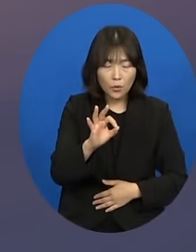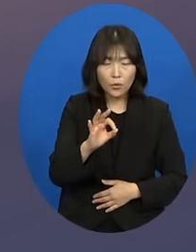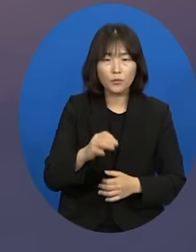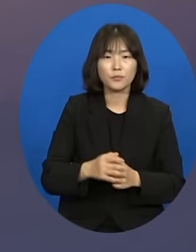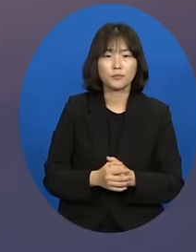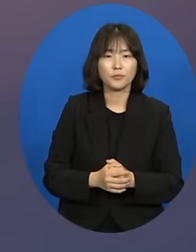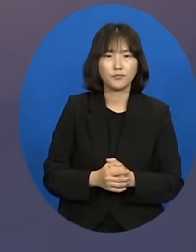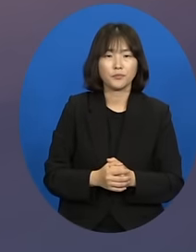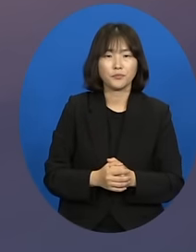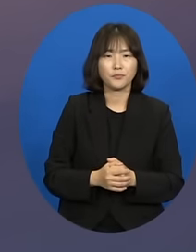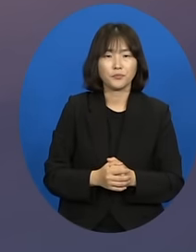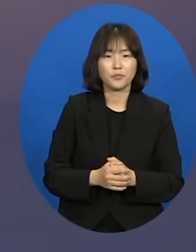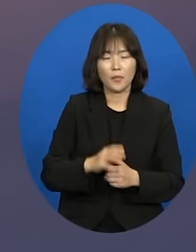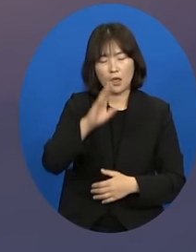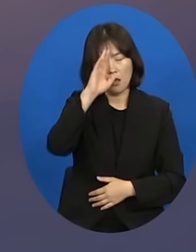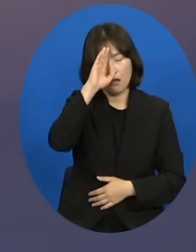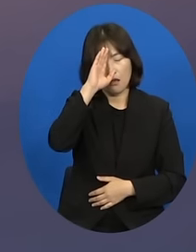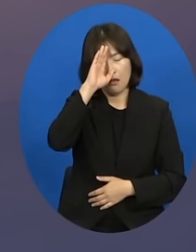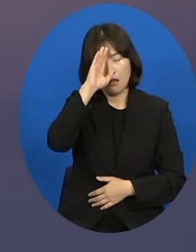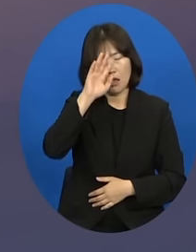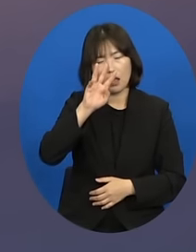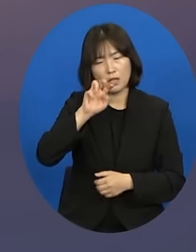38년 된 병자가 있습니다.